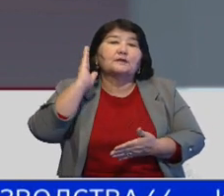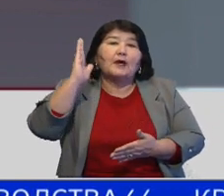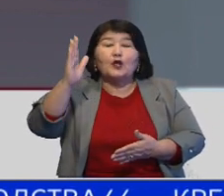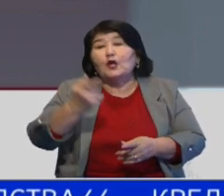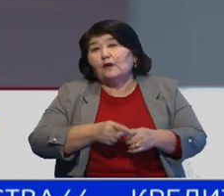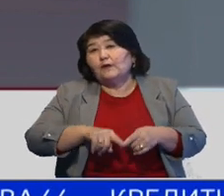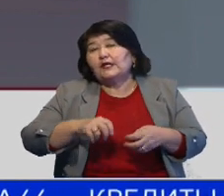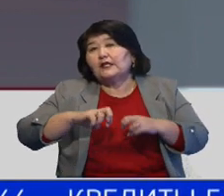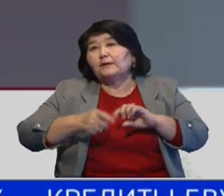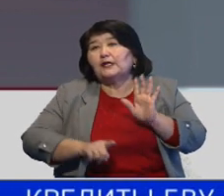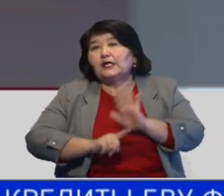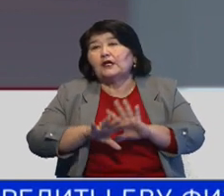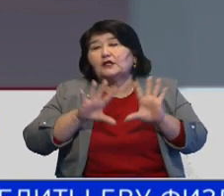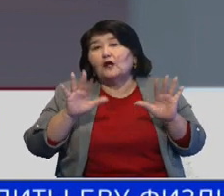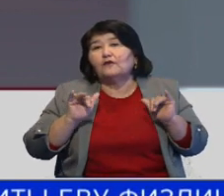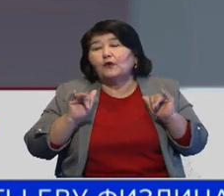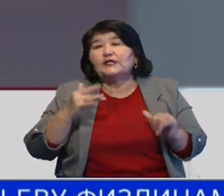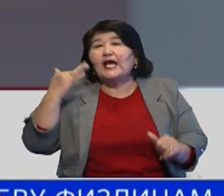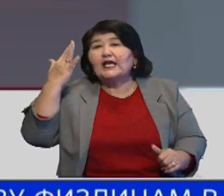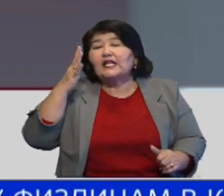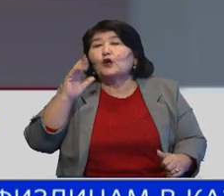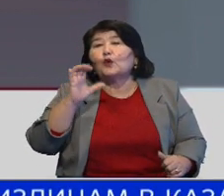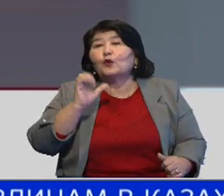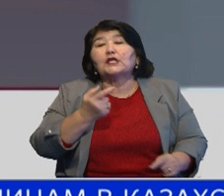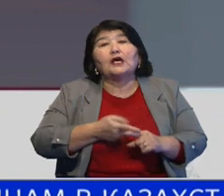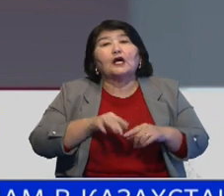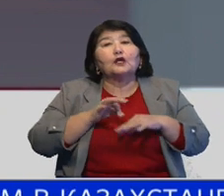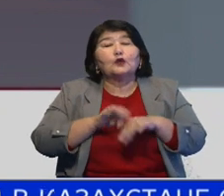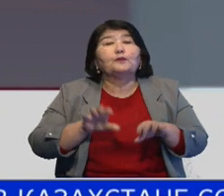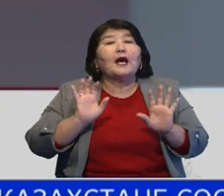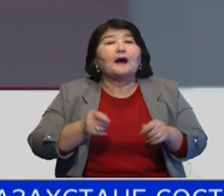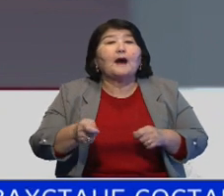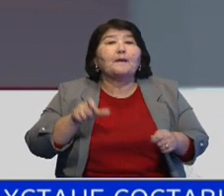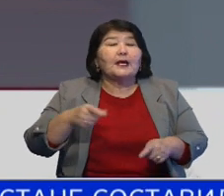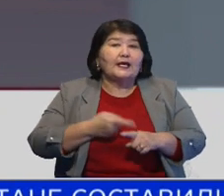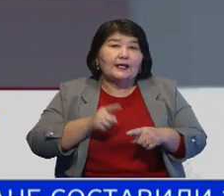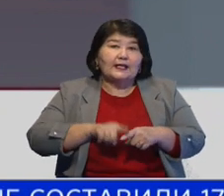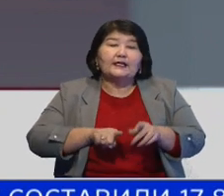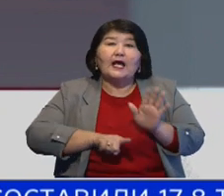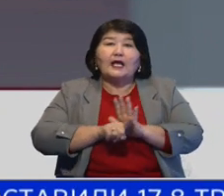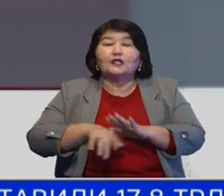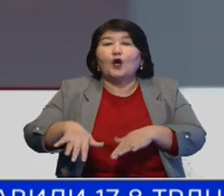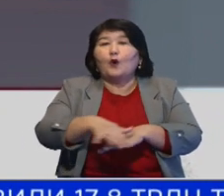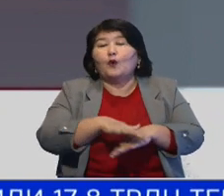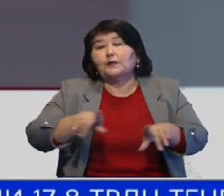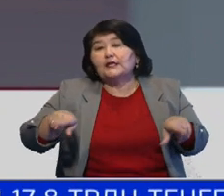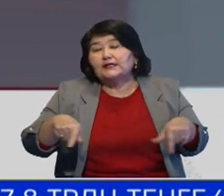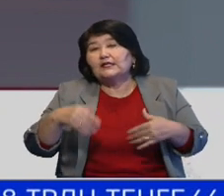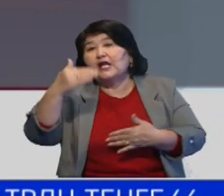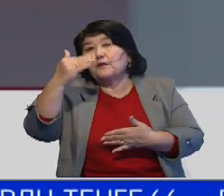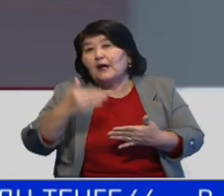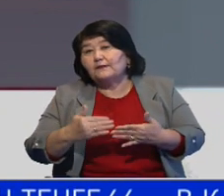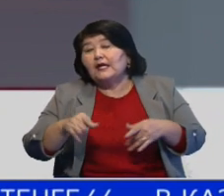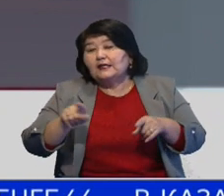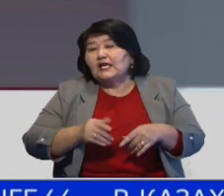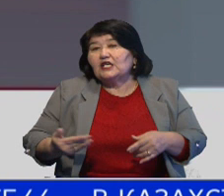сути, эта фраза является емкой формулой идеологического курса, который проводит президент. Это ориентация общества на созидательную повестку, не